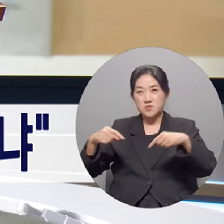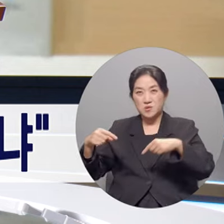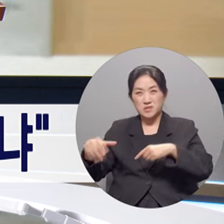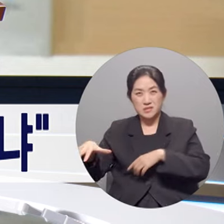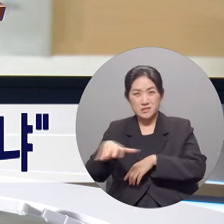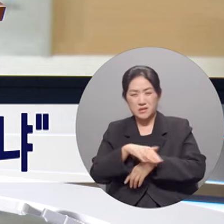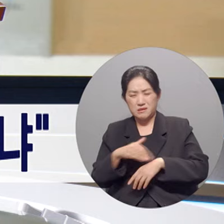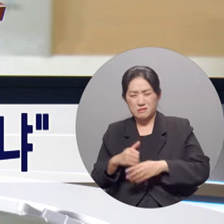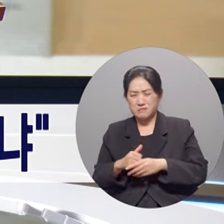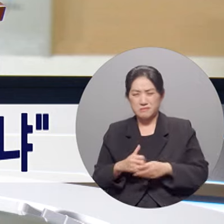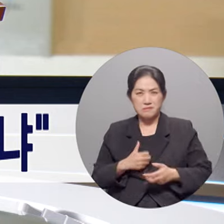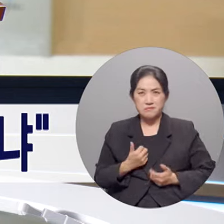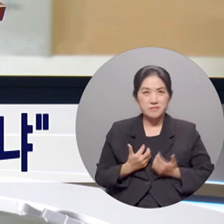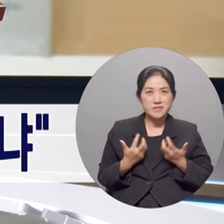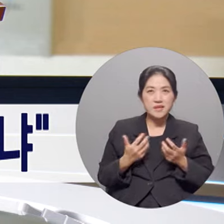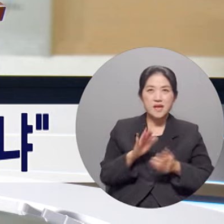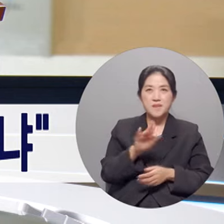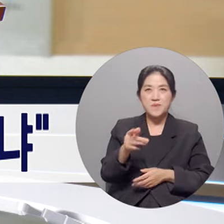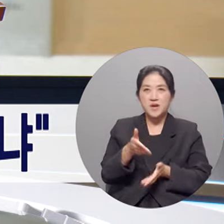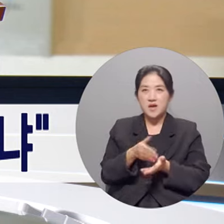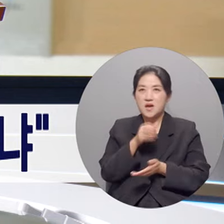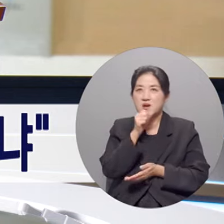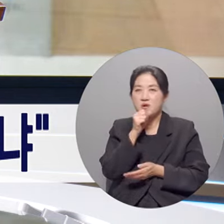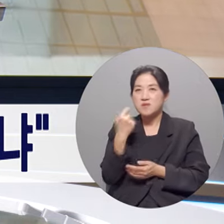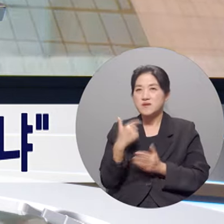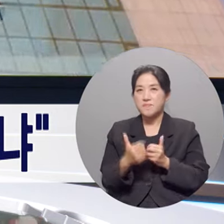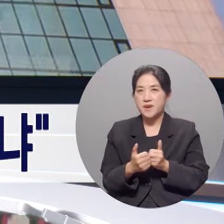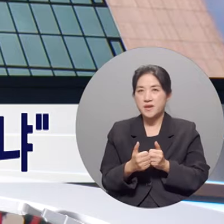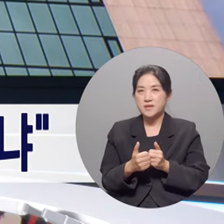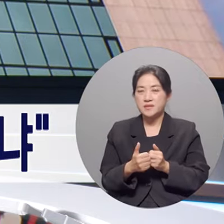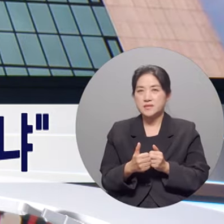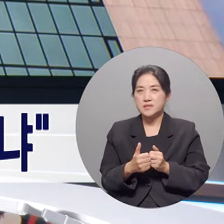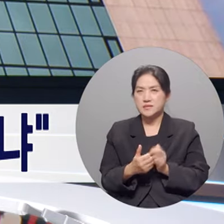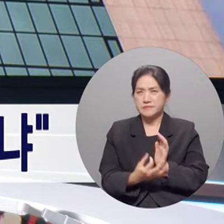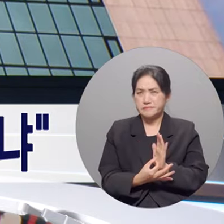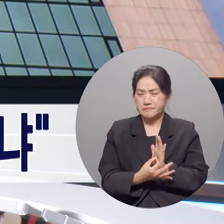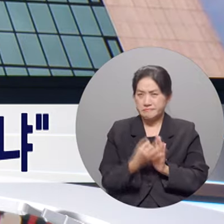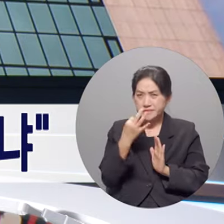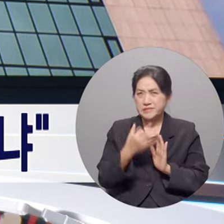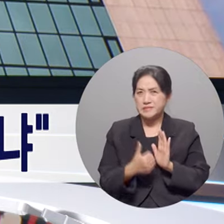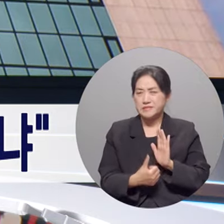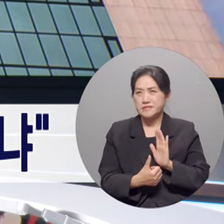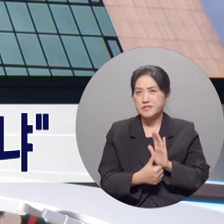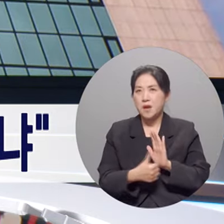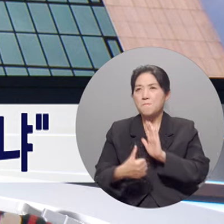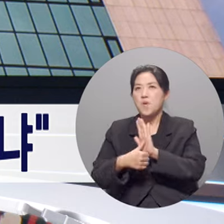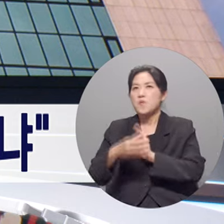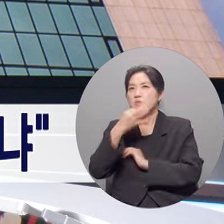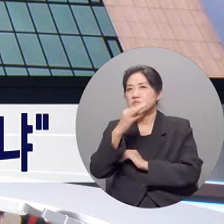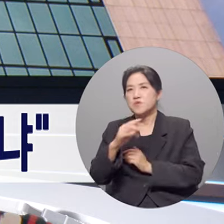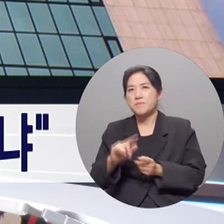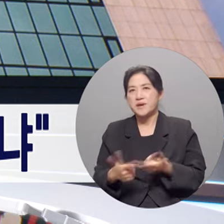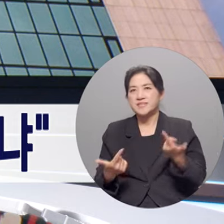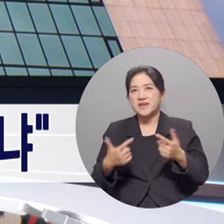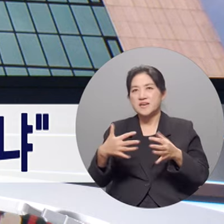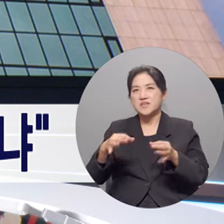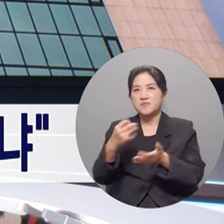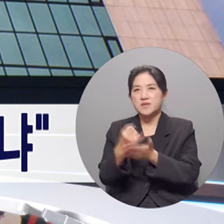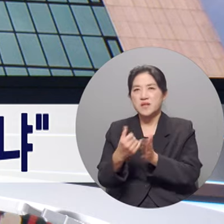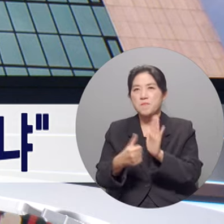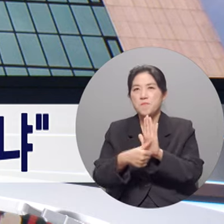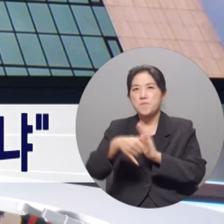거셉니다 커는 어제 면접에서 사치품을 명품이라 부르는 건 부적절하다며 김건 여사의